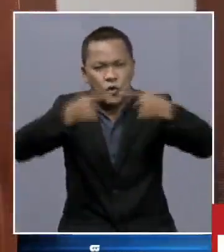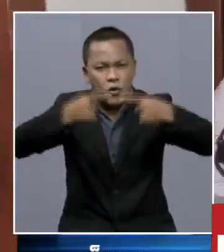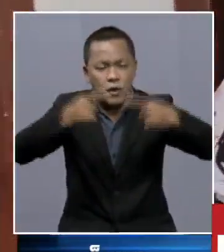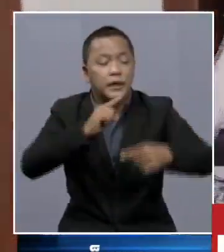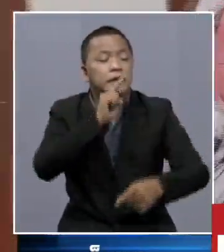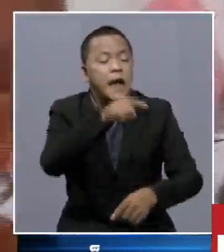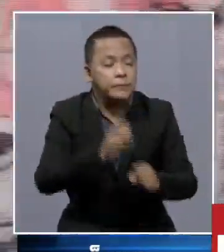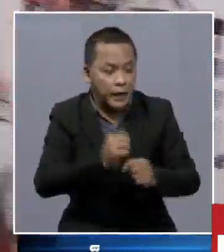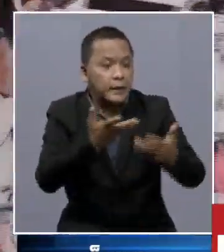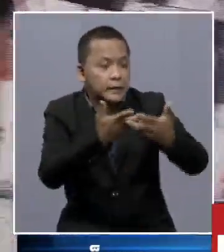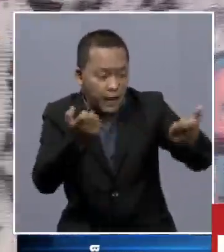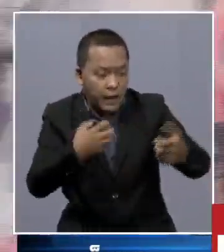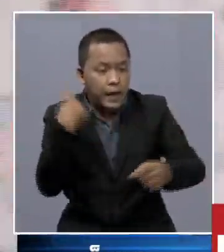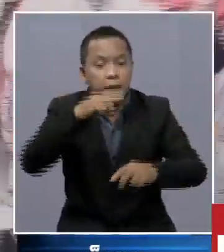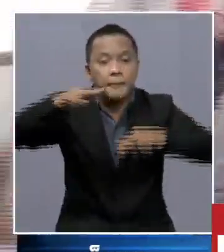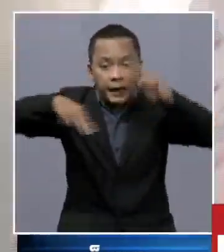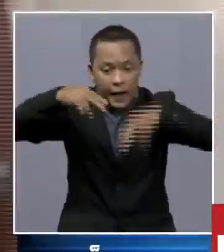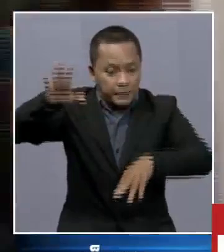Rock